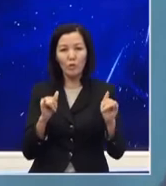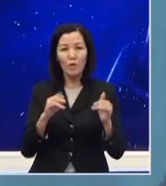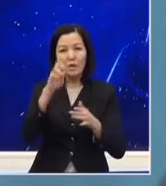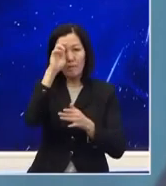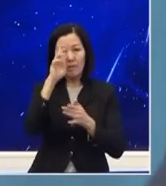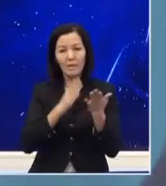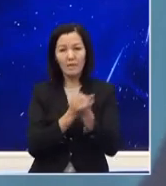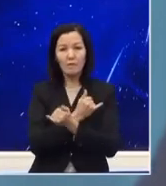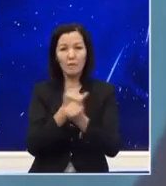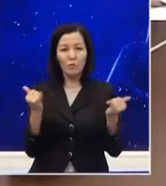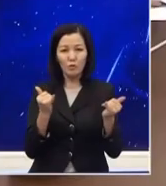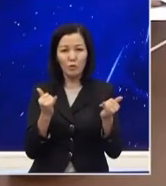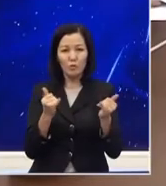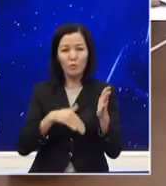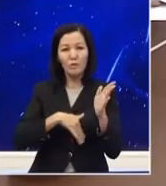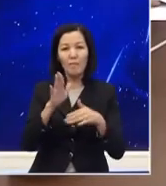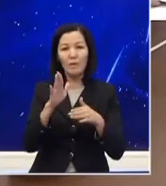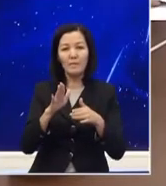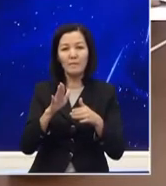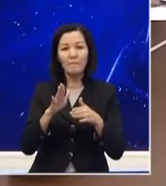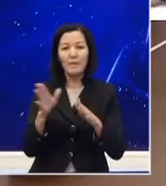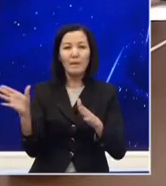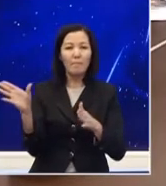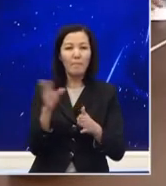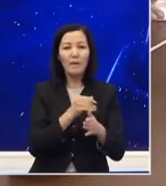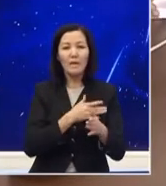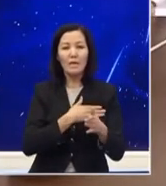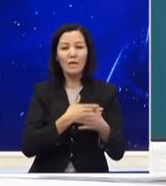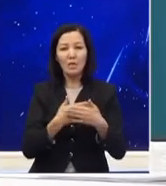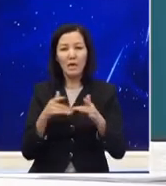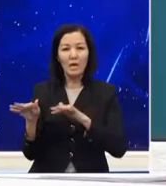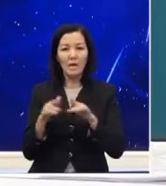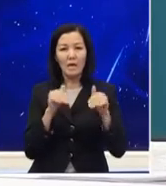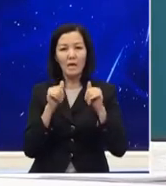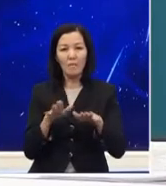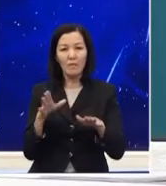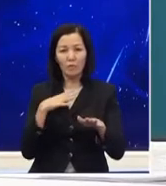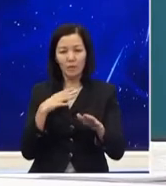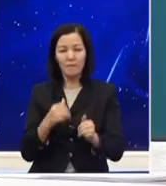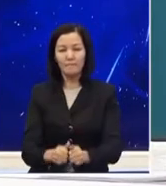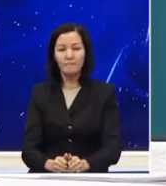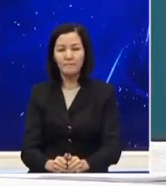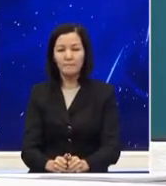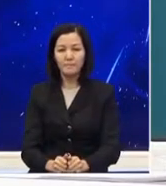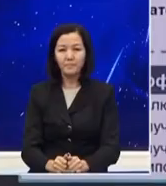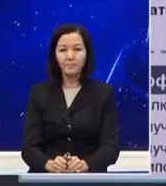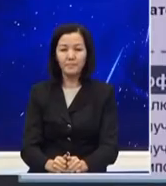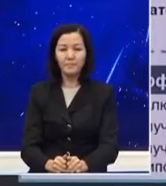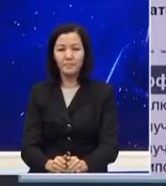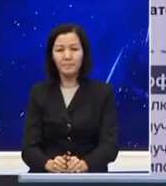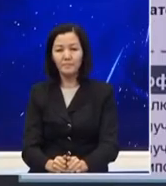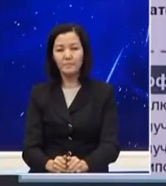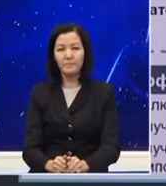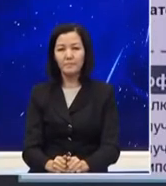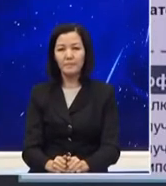және көрсетілетін мемлекеттік қызметтерді көрсету сапасын жақсарлату үшін барлық шара қабылдануда, деді өңір басшысы.